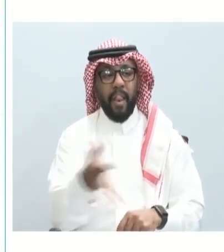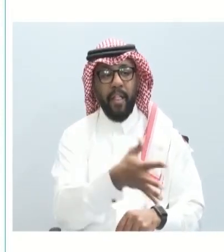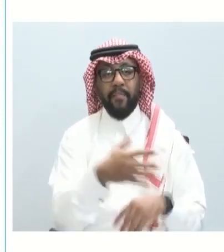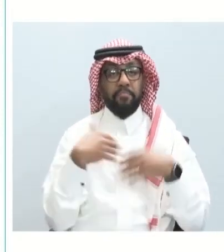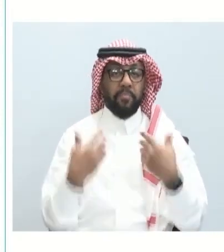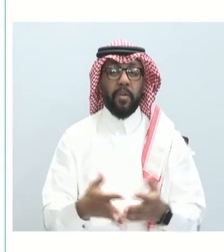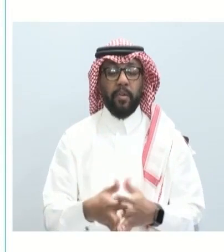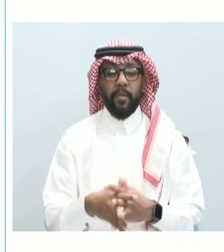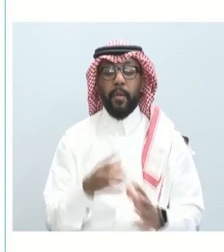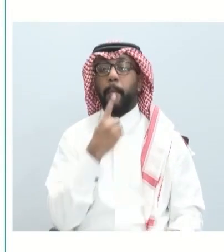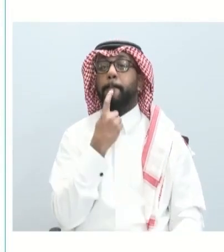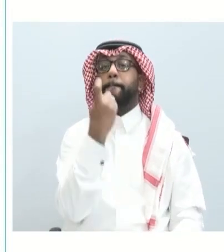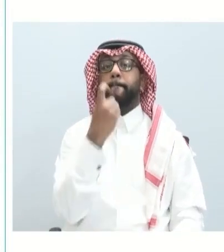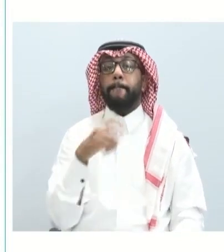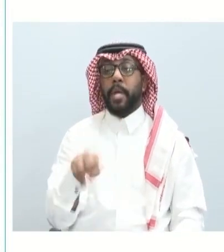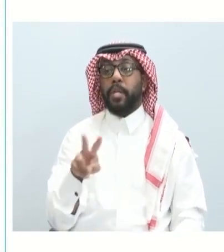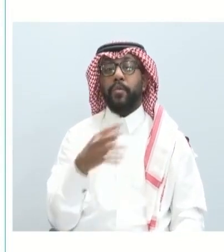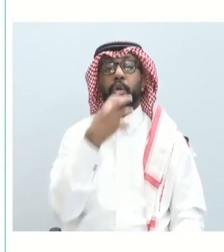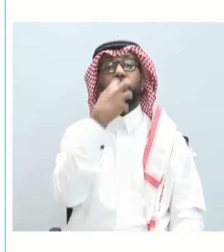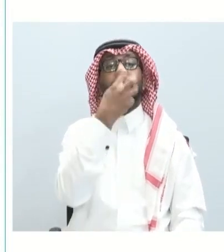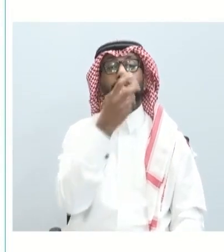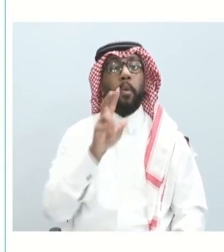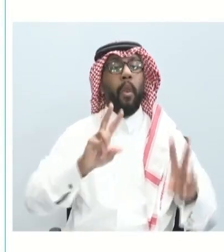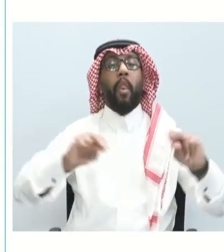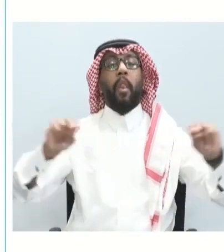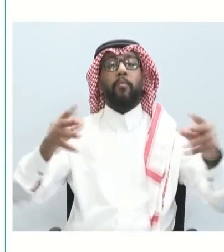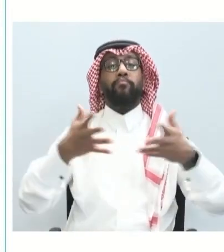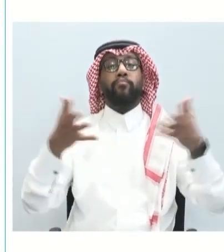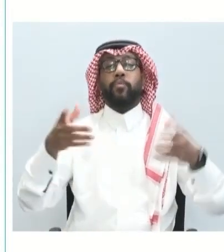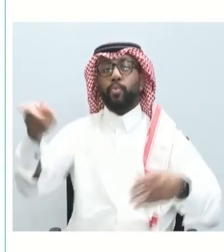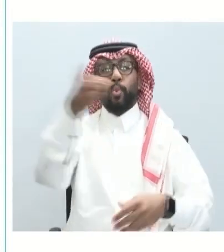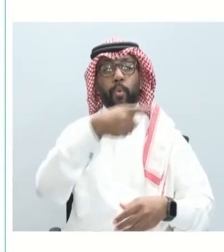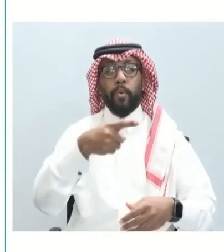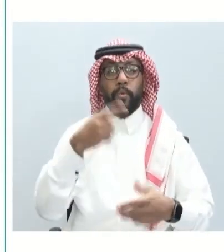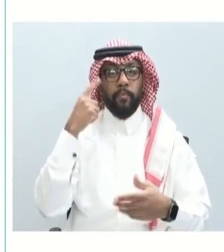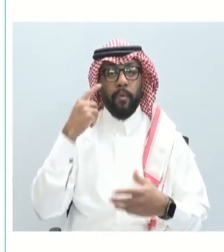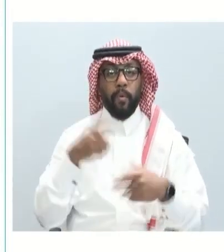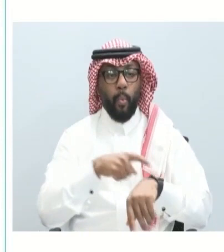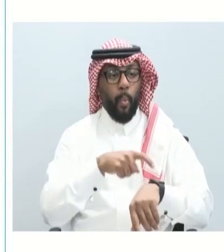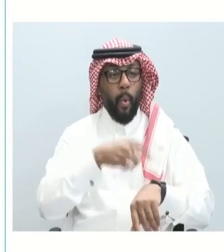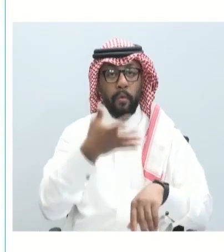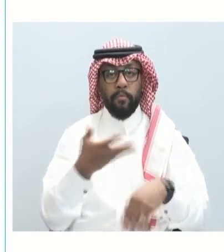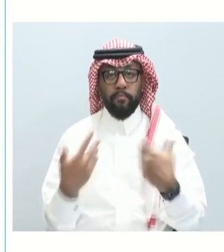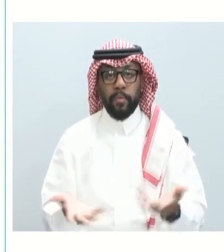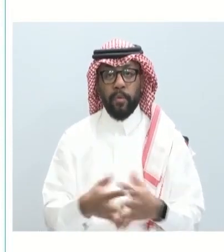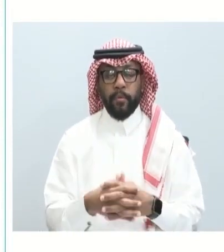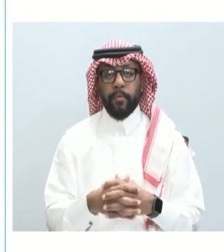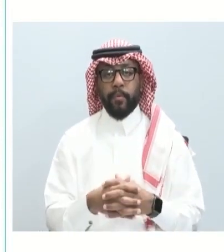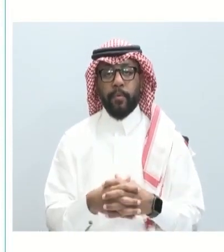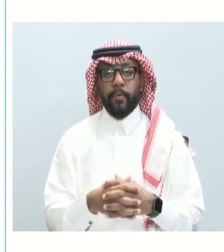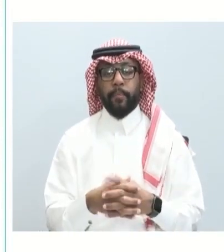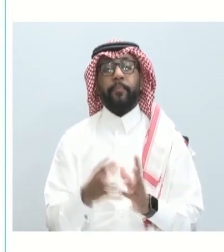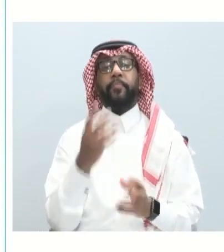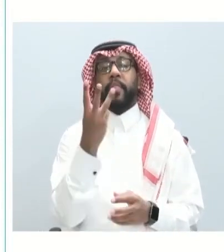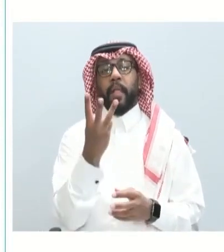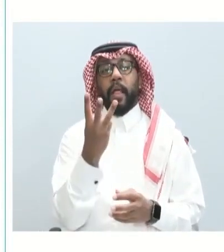100 طفل من تناول 100 تفاحه بنفس الحجم الجواب سهل اذا ثلاث طلاب